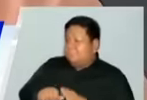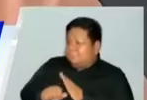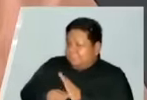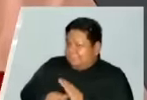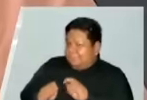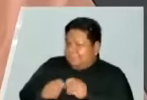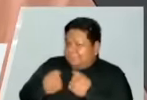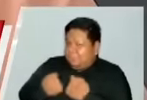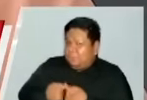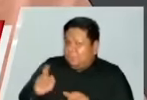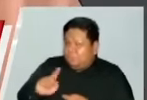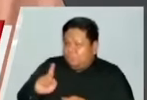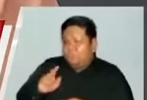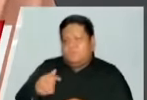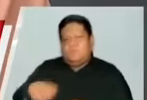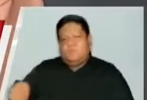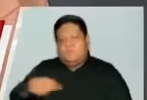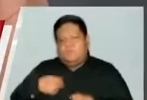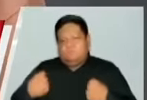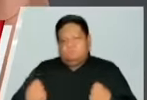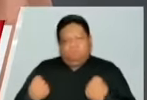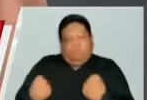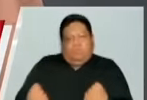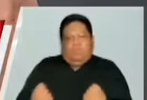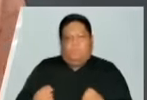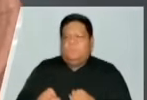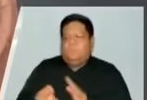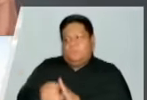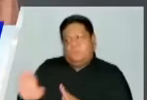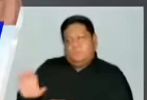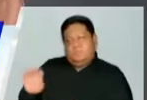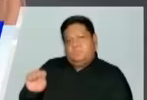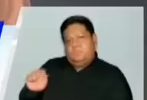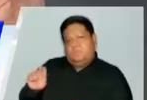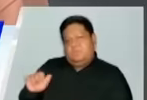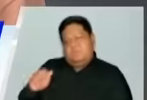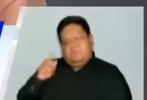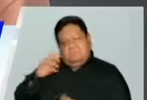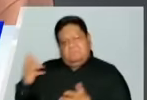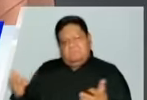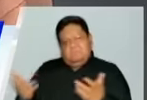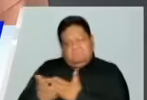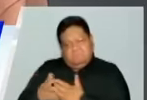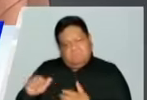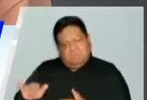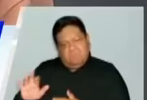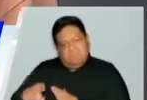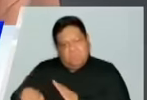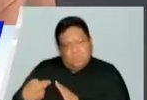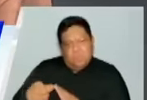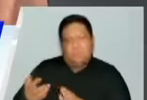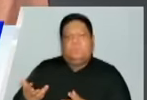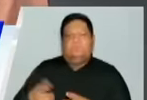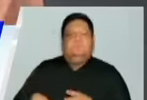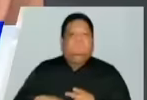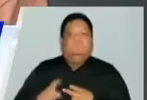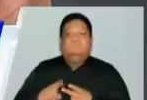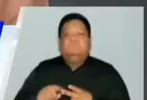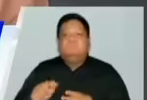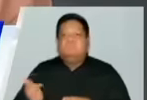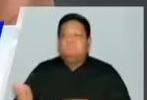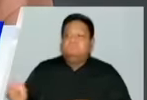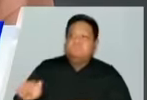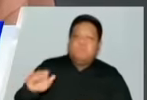strengths ng isa't isa dito. Like si Sanya, sinabi ko, nako, bagay kay Sanya itong ganitong role. Tapos para naman kila, sa mga teens,